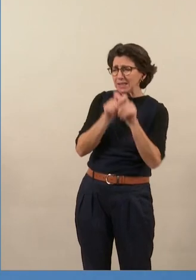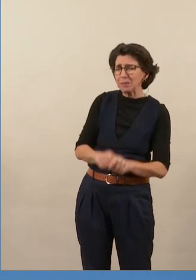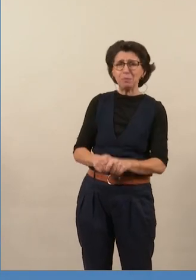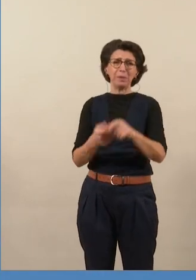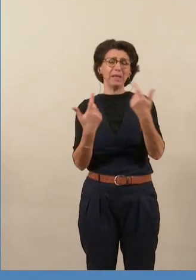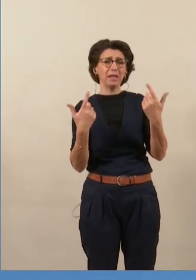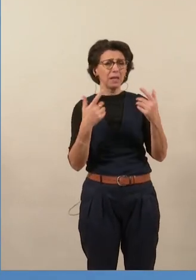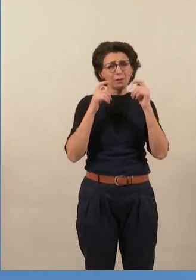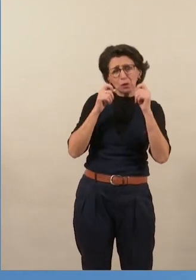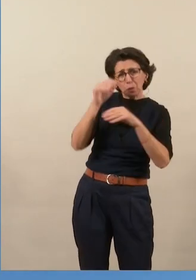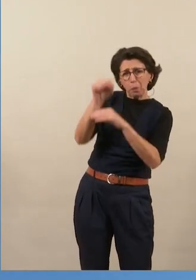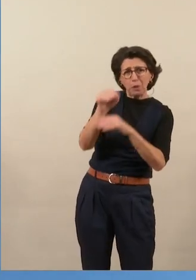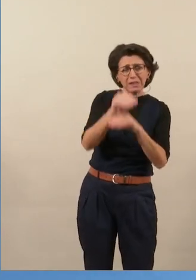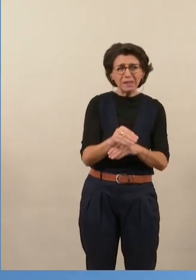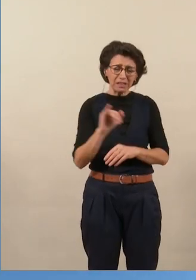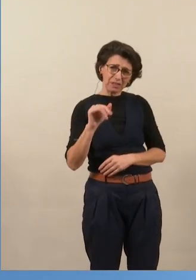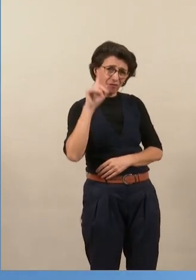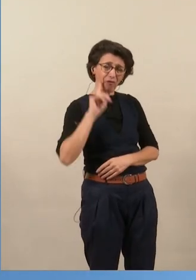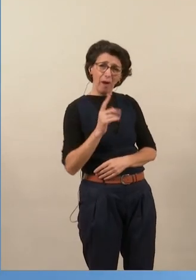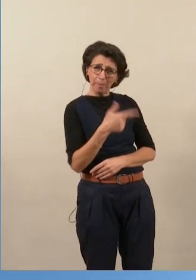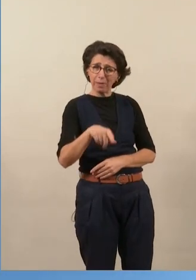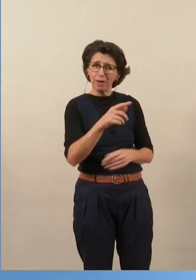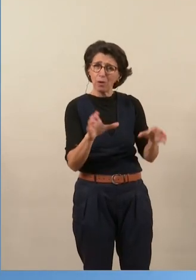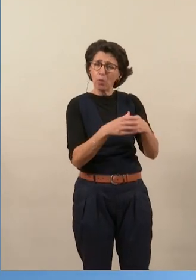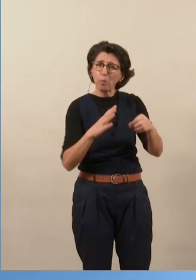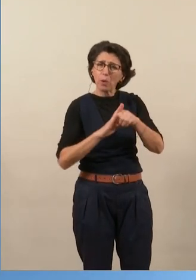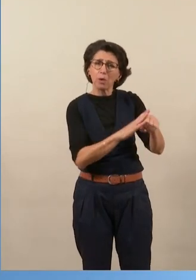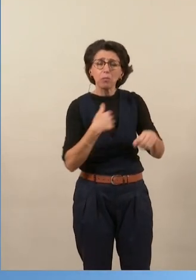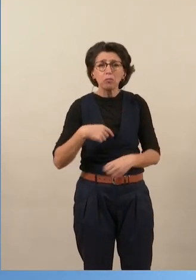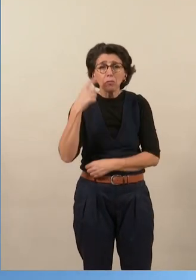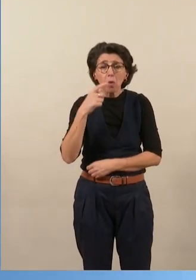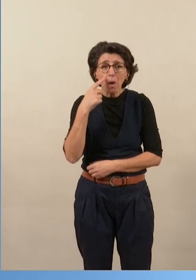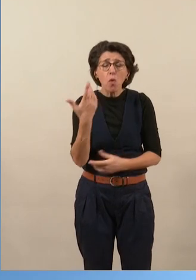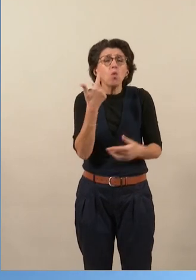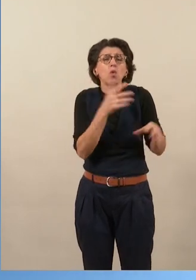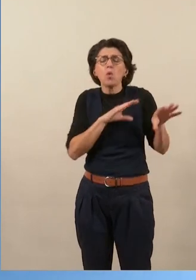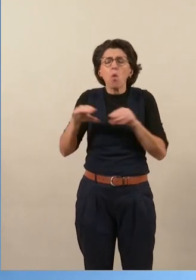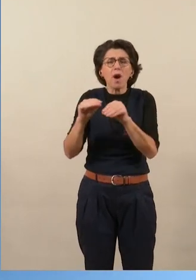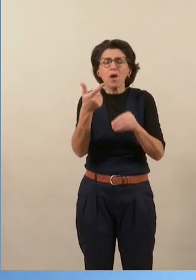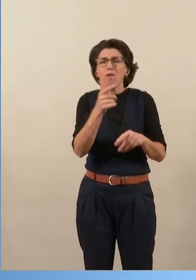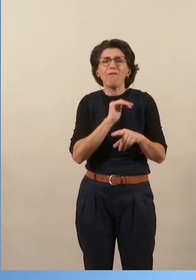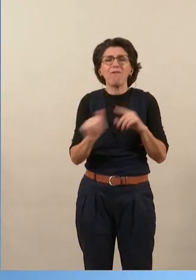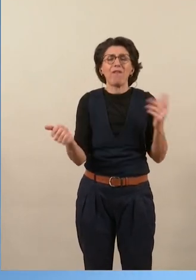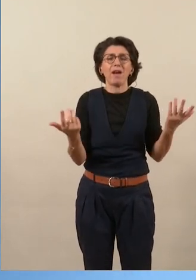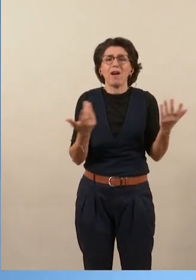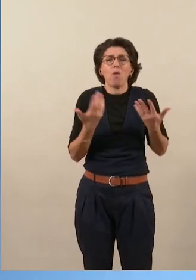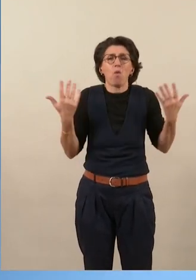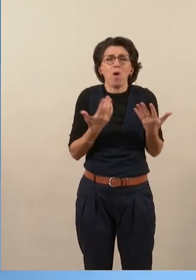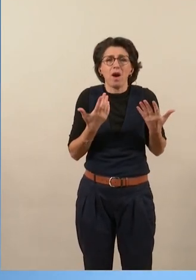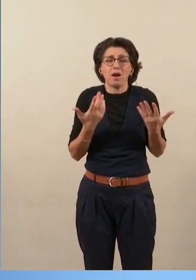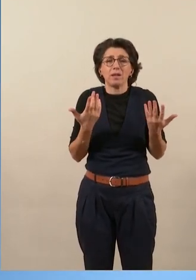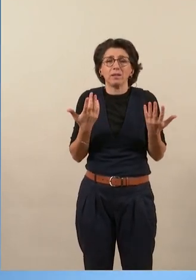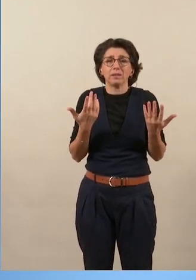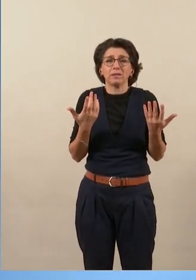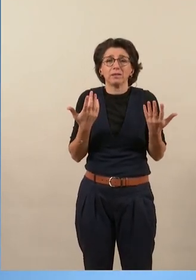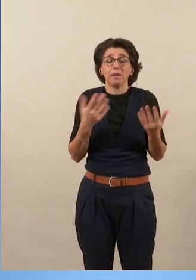femmes je relève que la seule action concrète que vous auriez pu accomplir était de sauver l'une d'elle